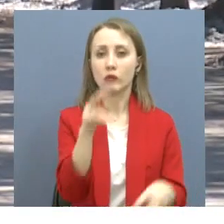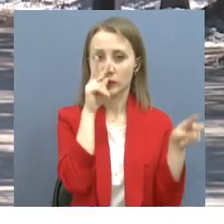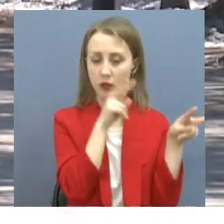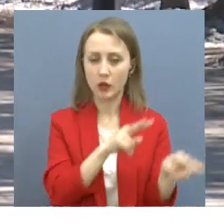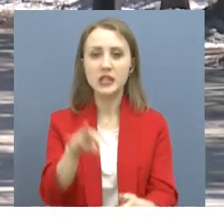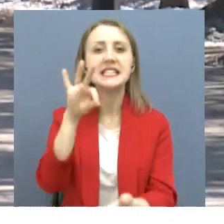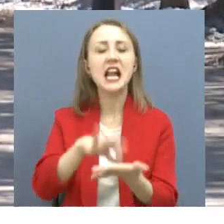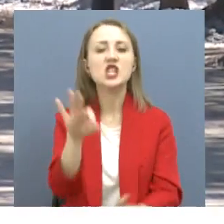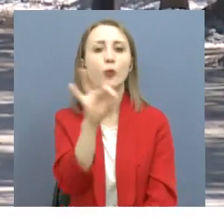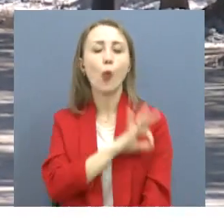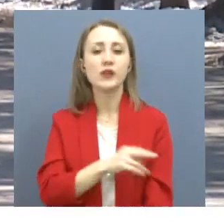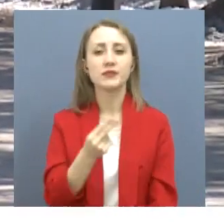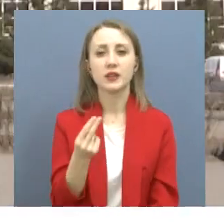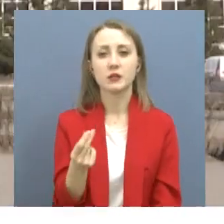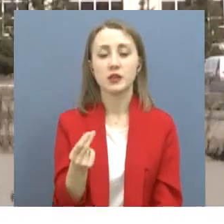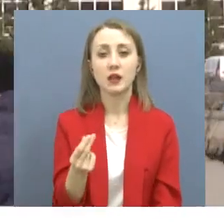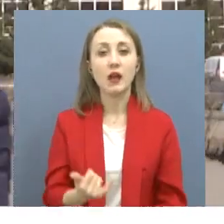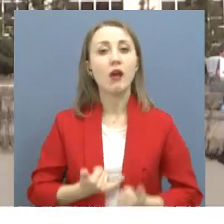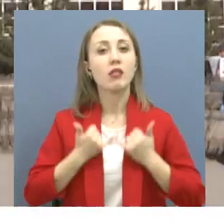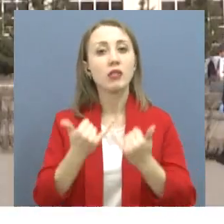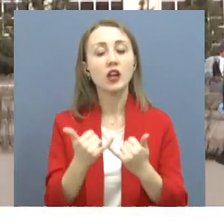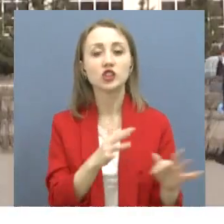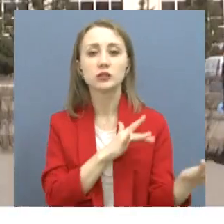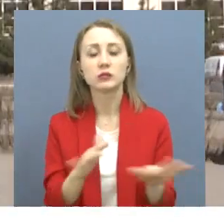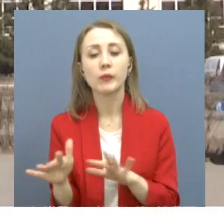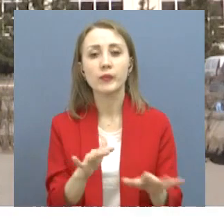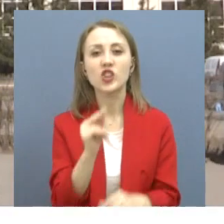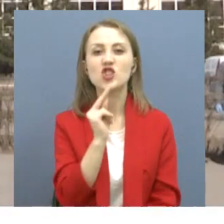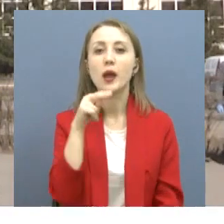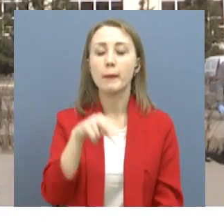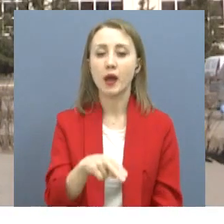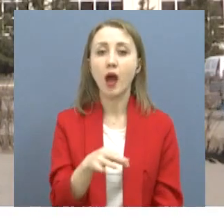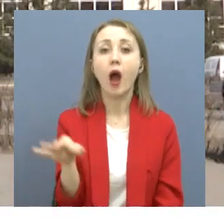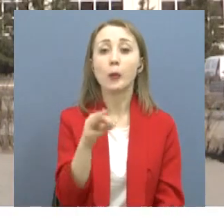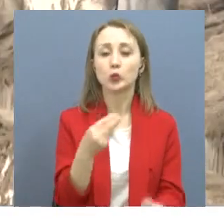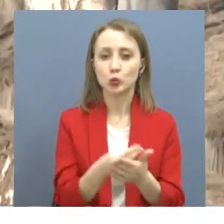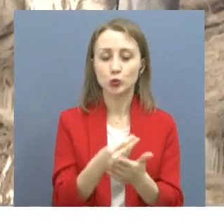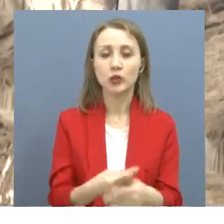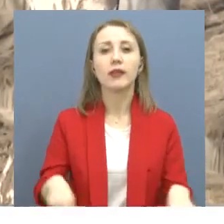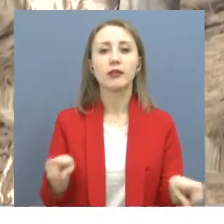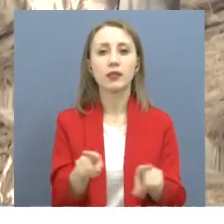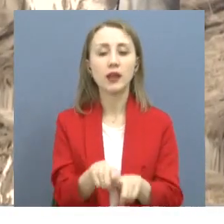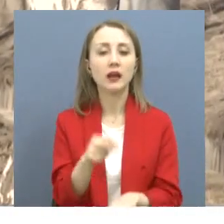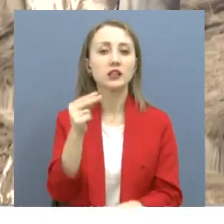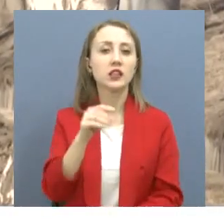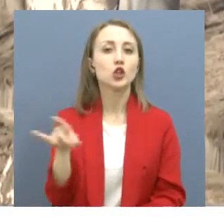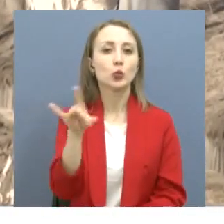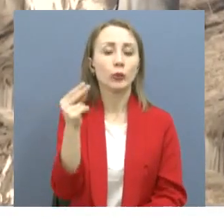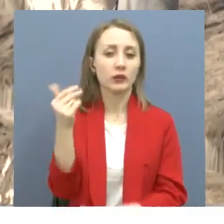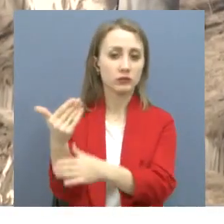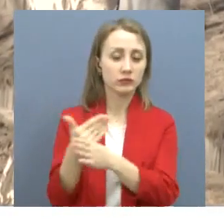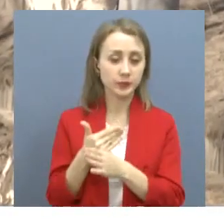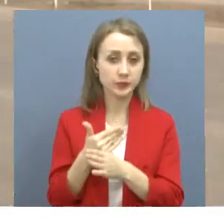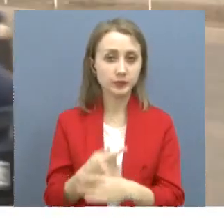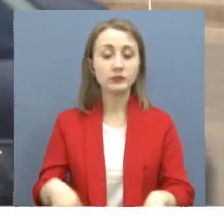за целевым использованием средств, выделенных на мероприятия в период ЧП, как из областного бюджета, так и из резерва правительства.